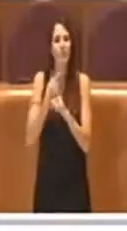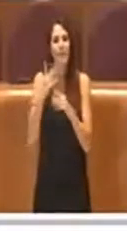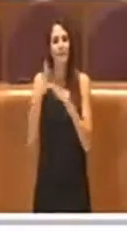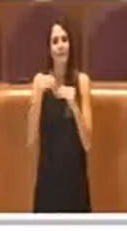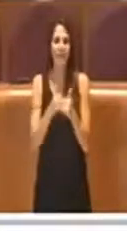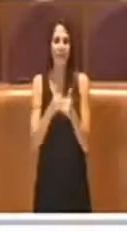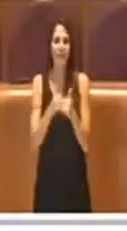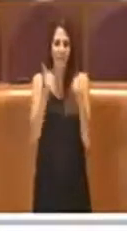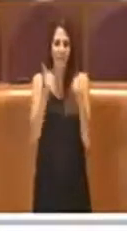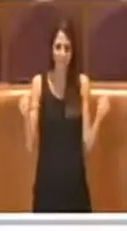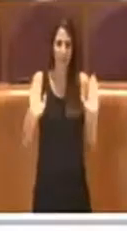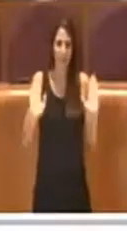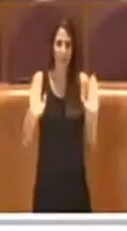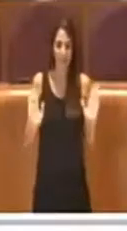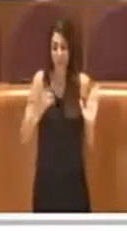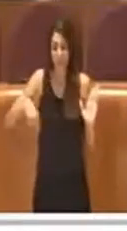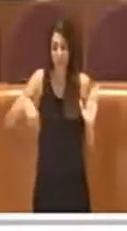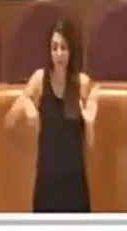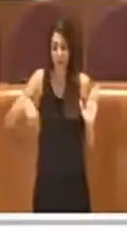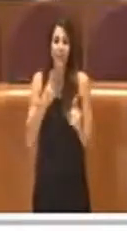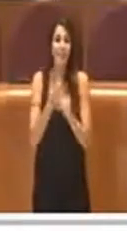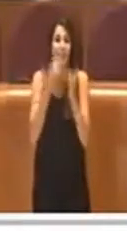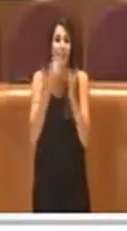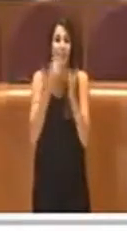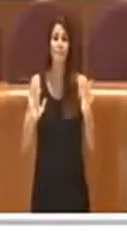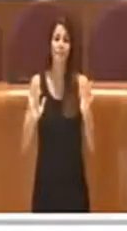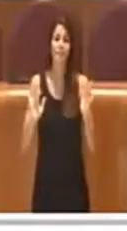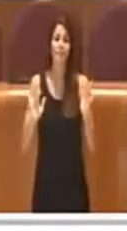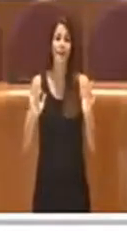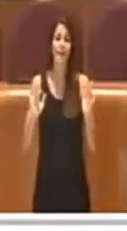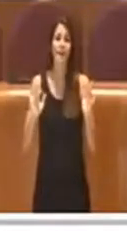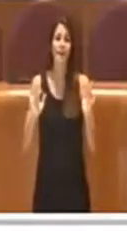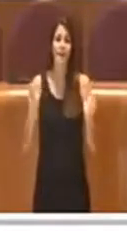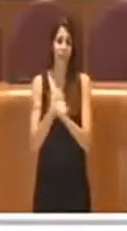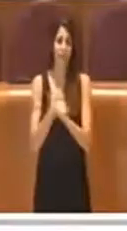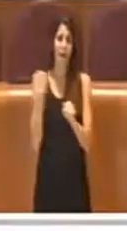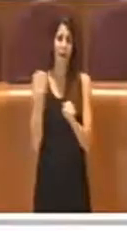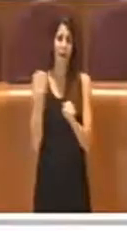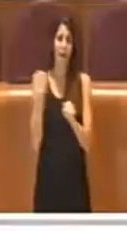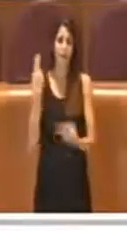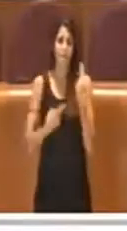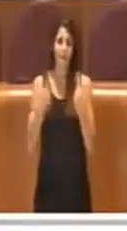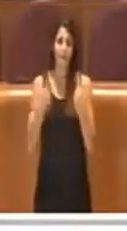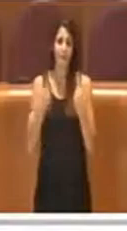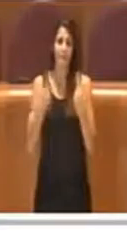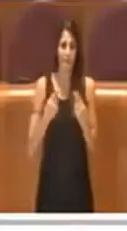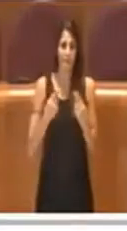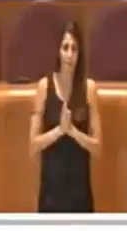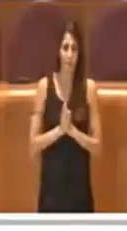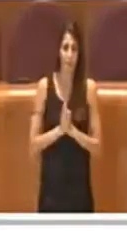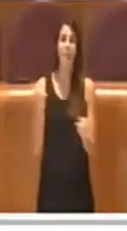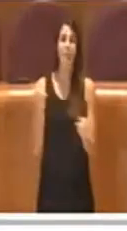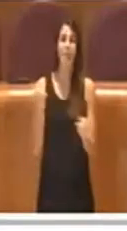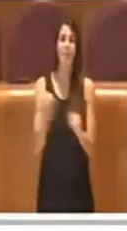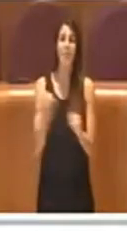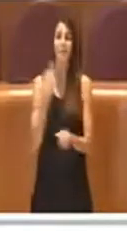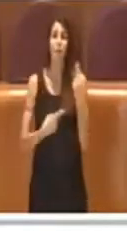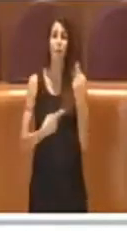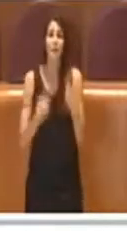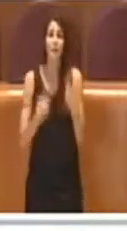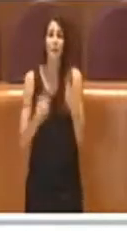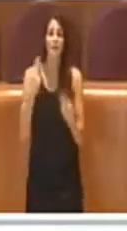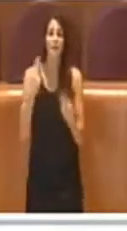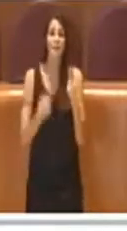per questi versi e semplificare anche l'azione amministrativa che verrà rivolta appunto agli